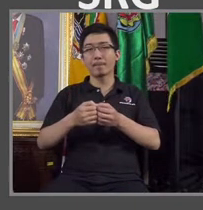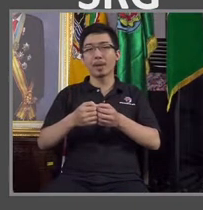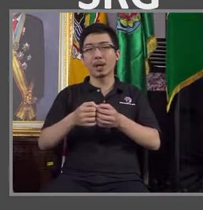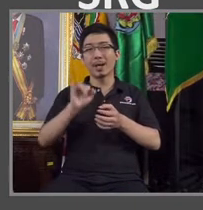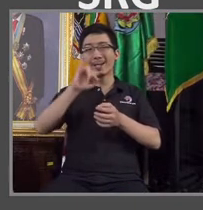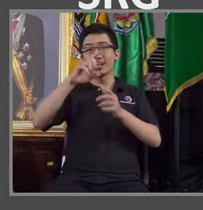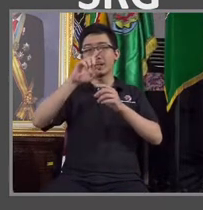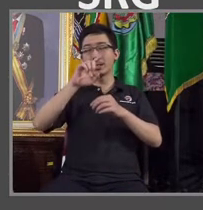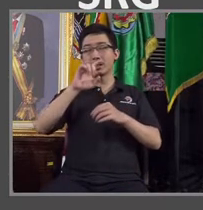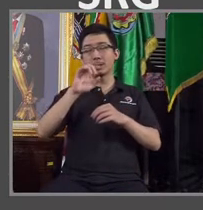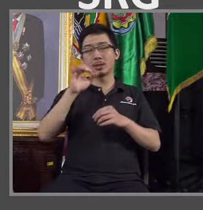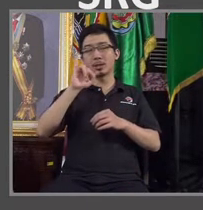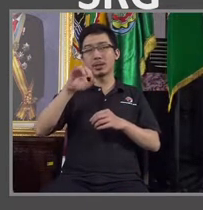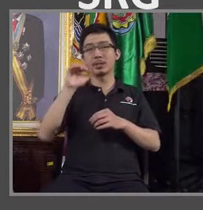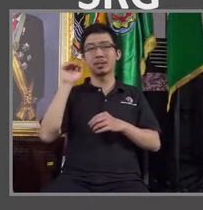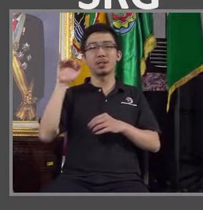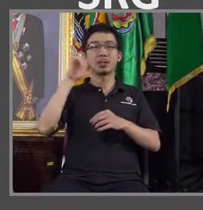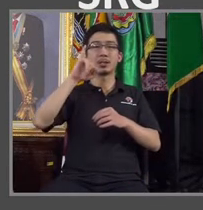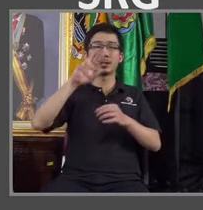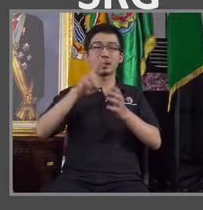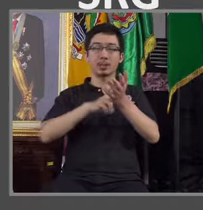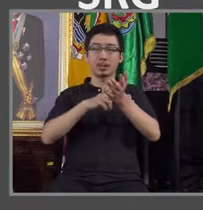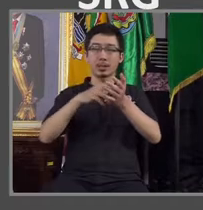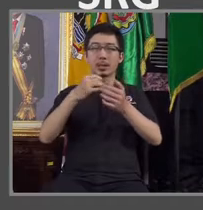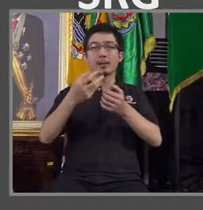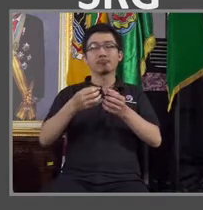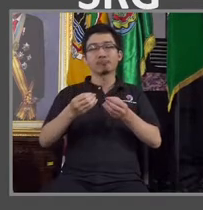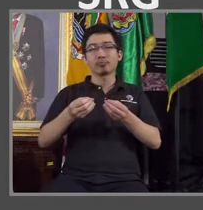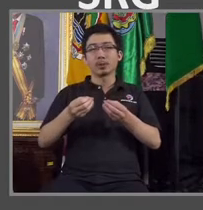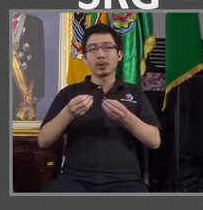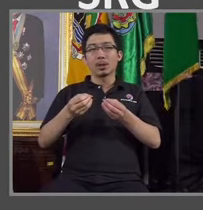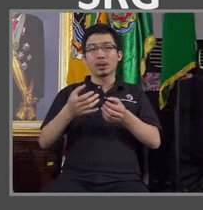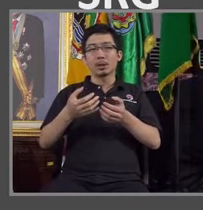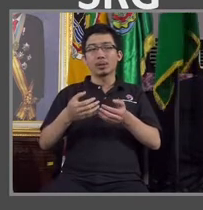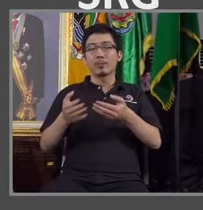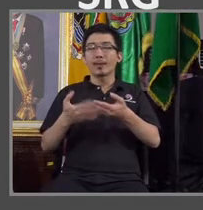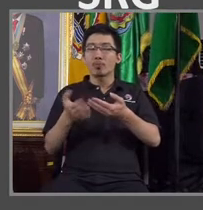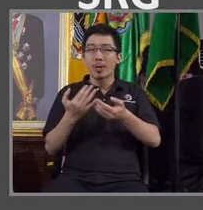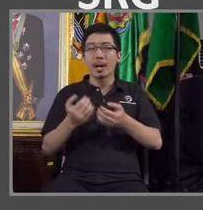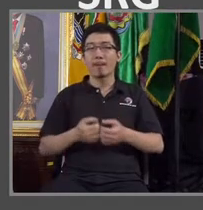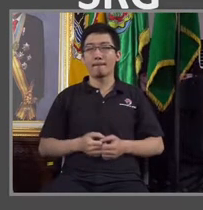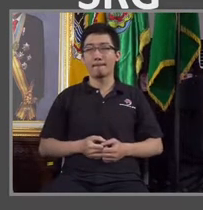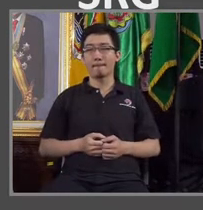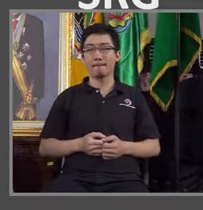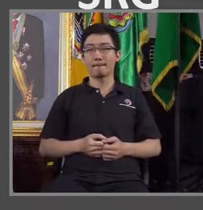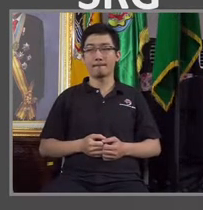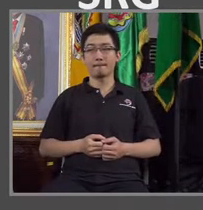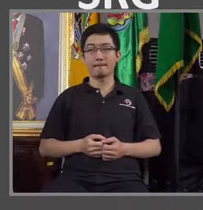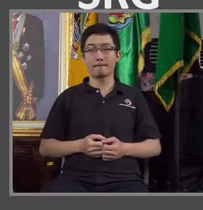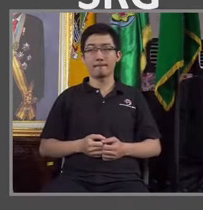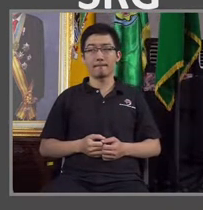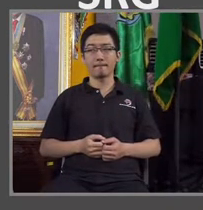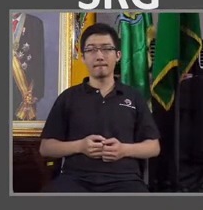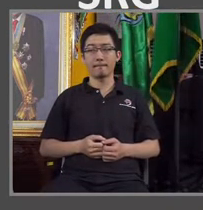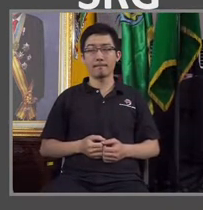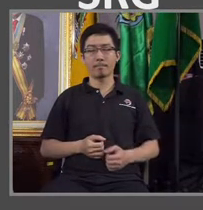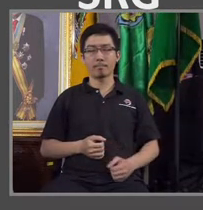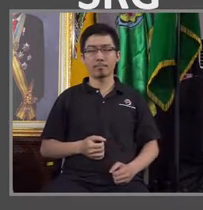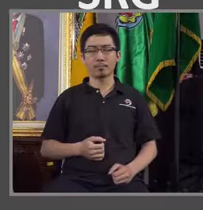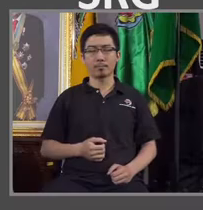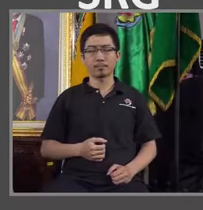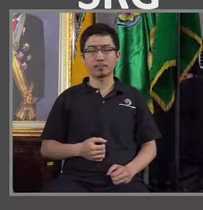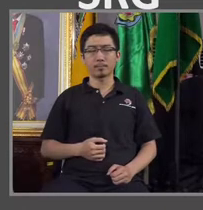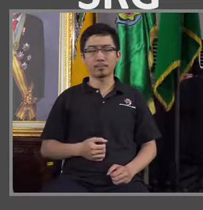dan mengoptimalkan fungsi Satgas percepatan pelaksanaan berusaha baik